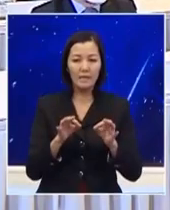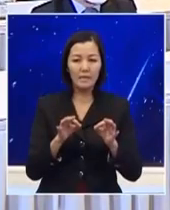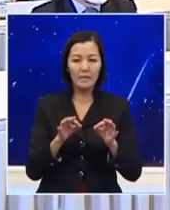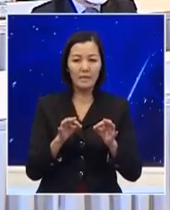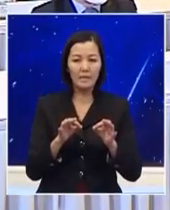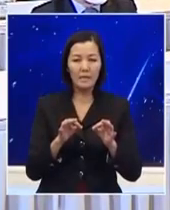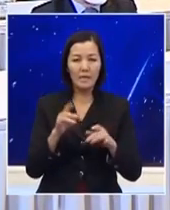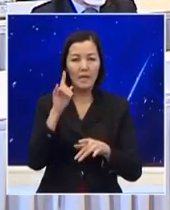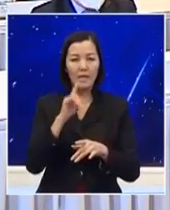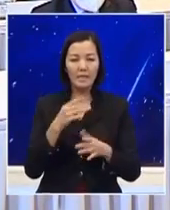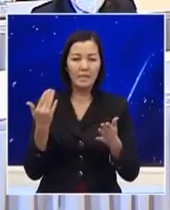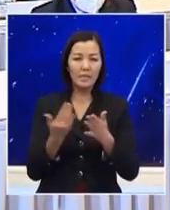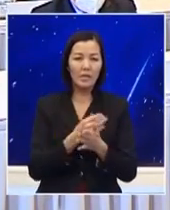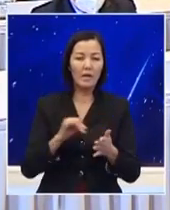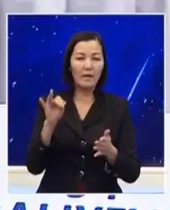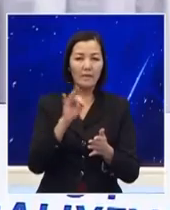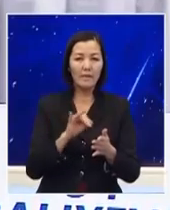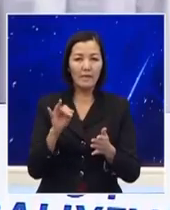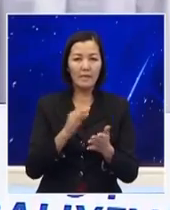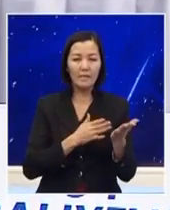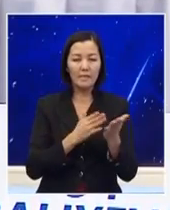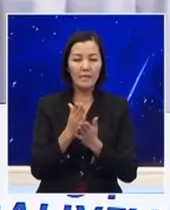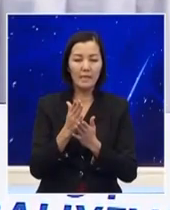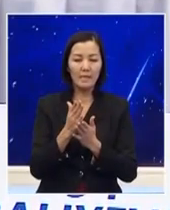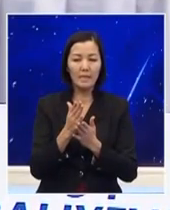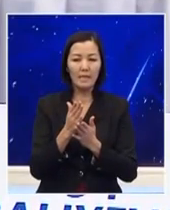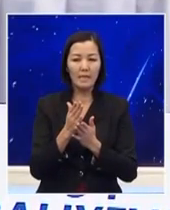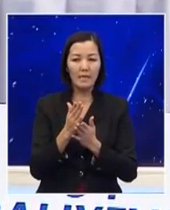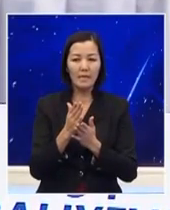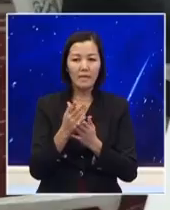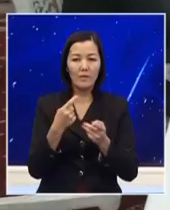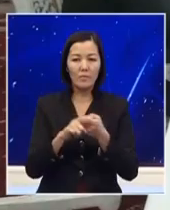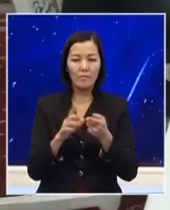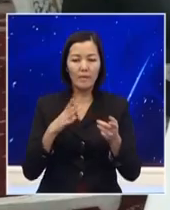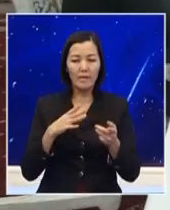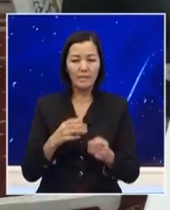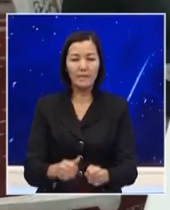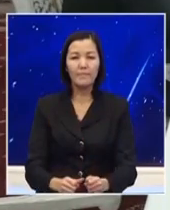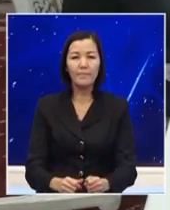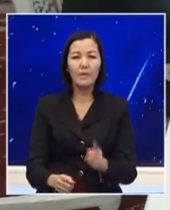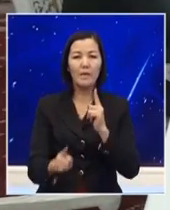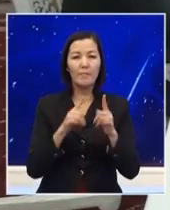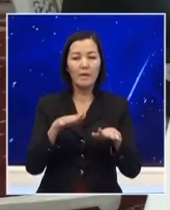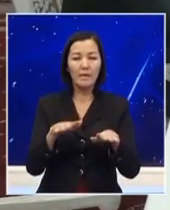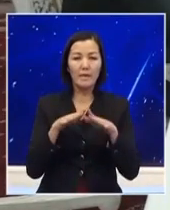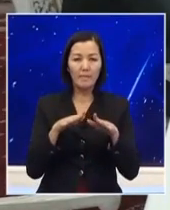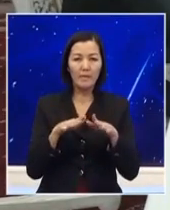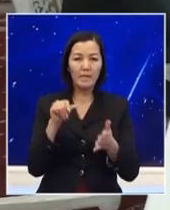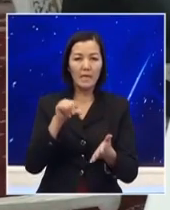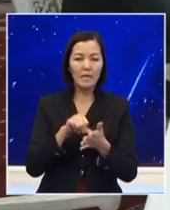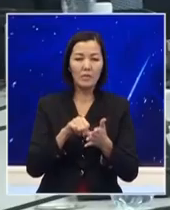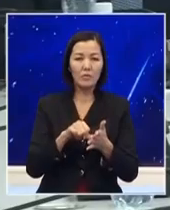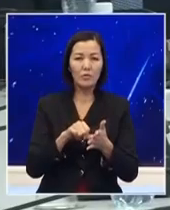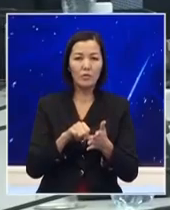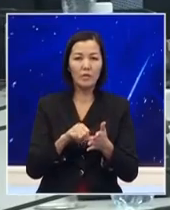Қазақстанның жаңа тарихы Назарбаевтың стратегиялық көрегендігімен байланысты. Парламенттік конференция қатысушылар елбасының